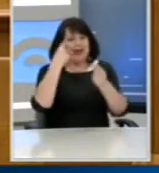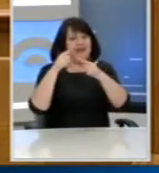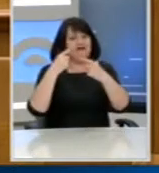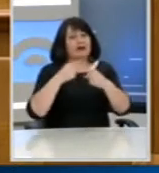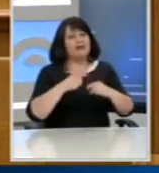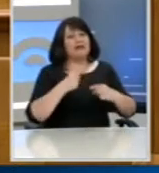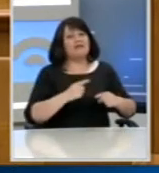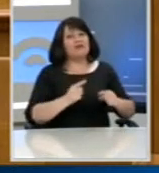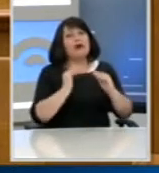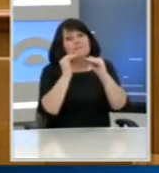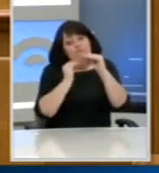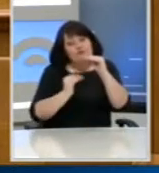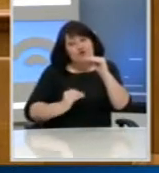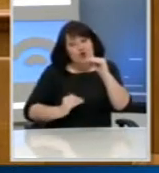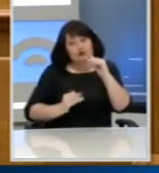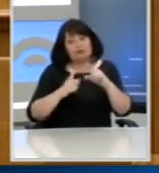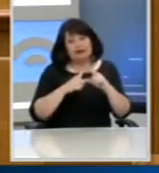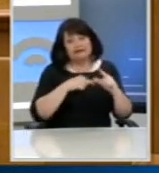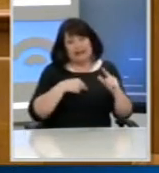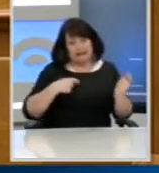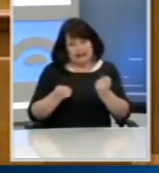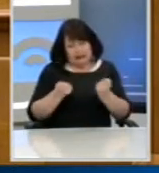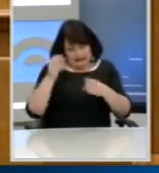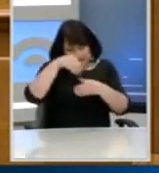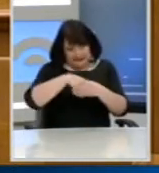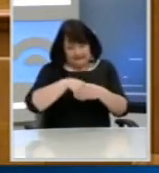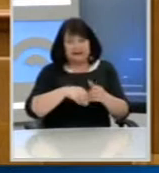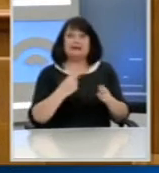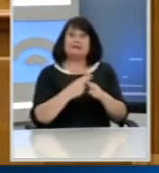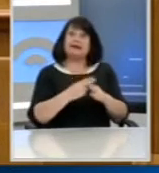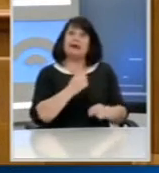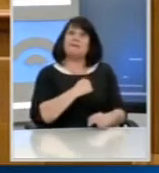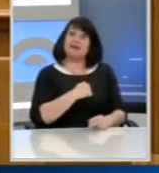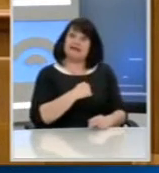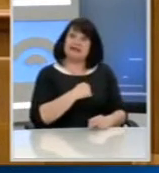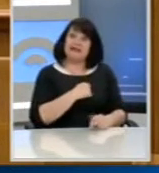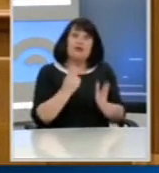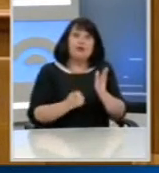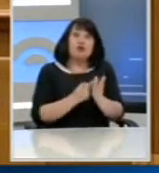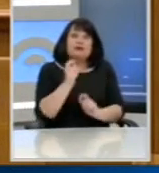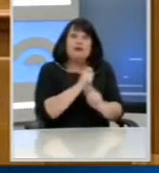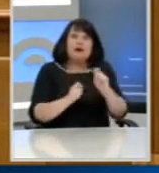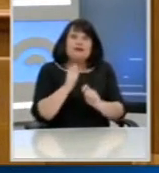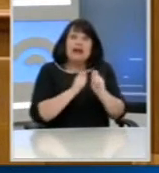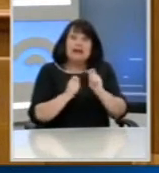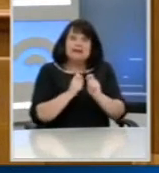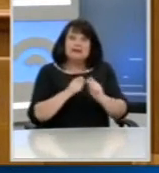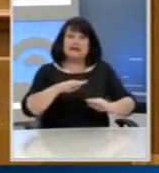σε στελέχη των κατωτέρων βαθμίων της διοίκησης, ιδιαίτερη αξία θεωρώ ότι έχει θέσπιση για πρώτη φορά για το